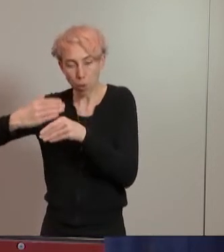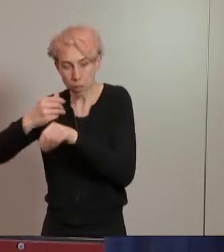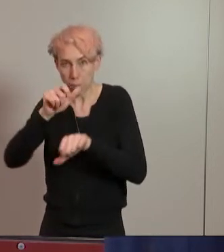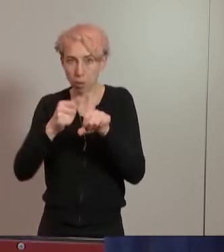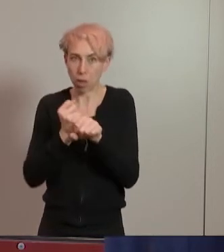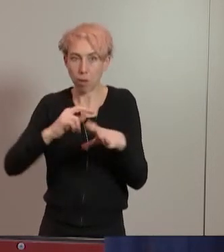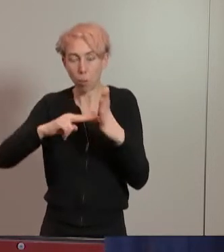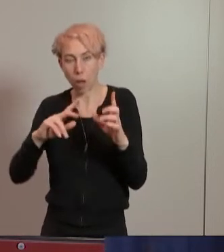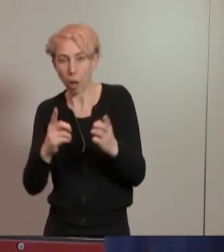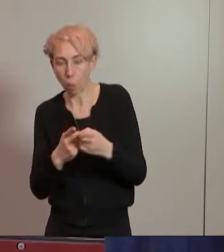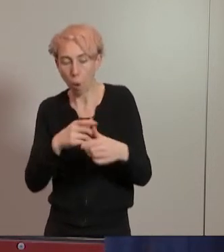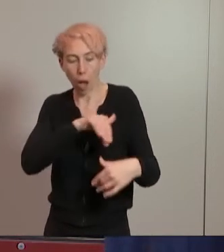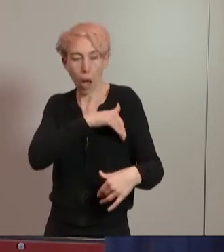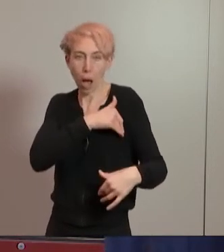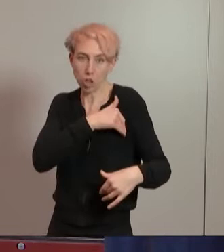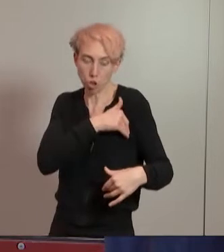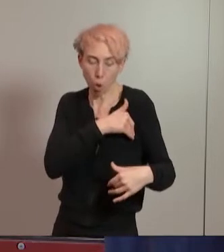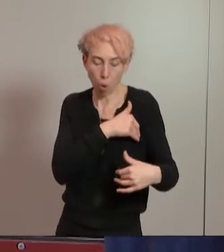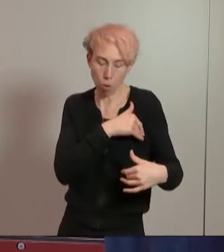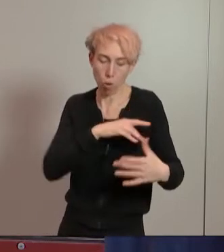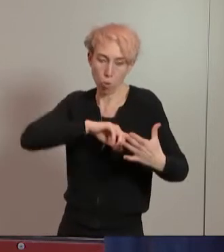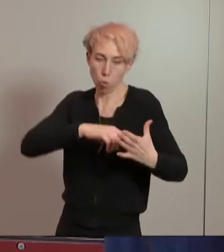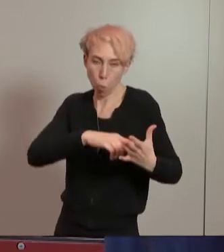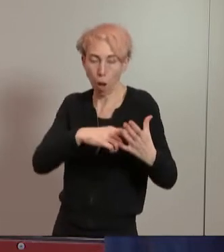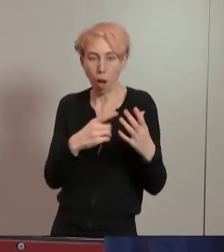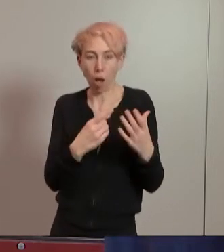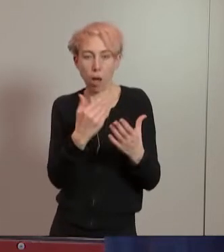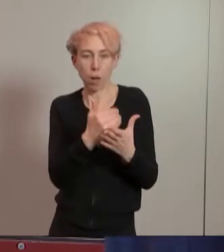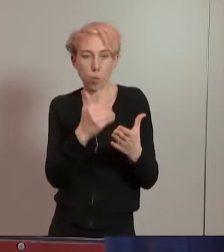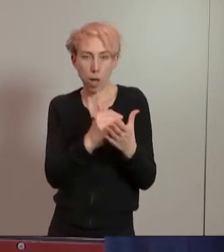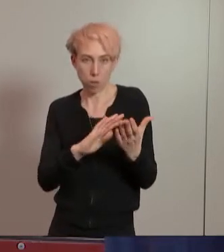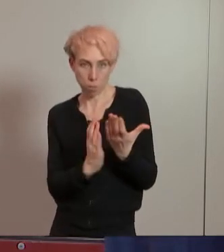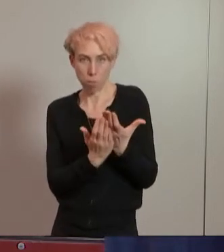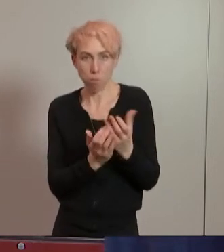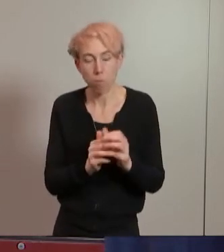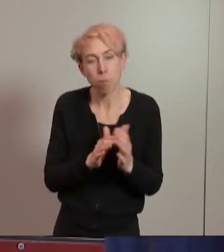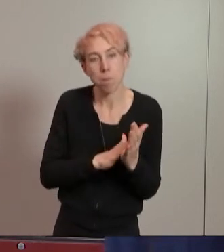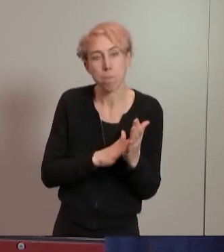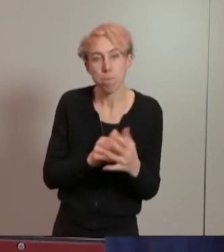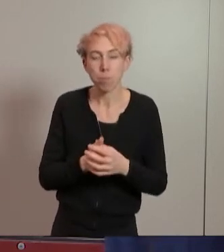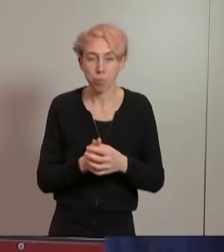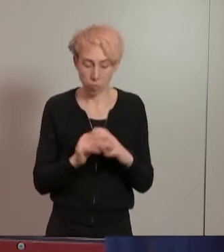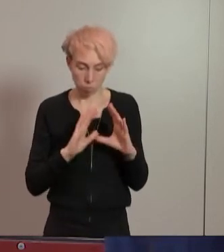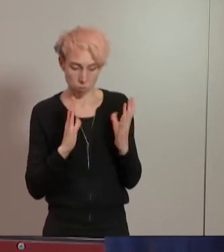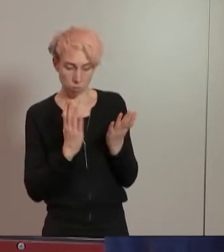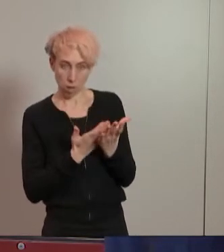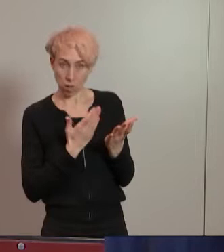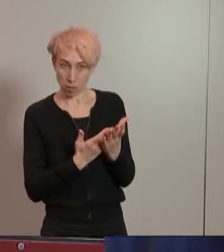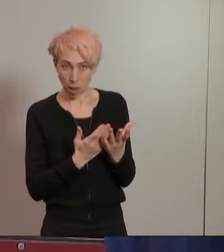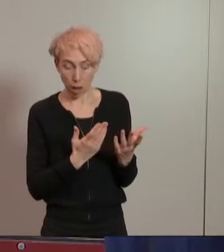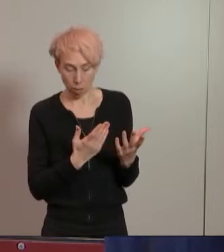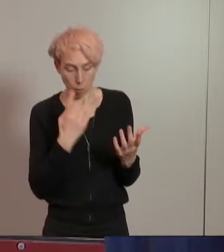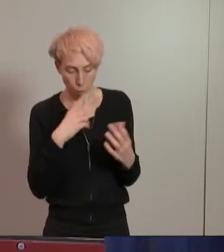vacataires, les agents bénéficiant d'une rémunération accessoire. Les chiffres et les informations contenues ici valent pour l'année 2020,